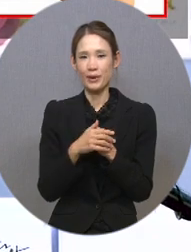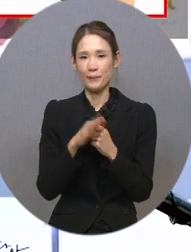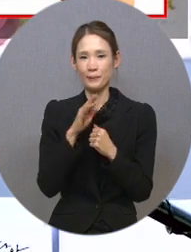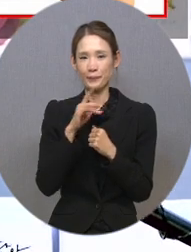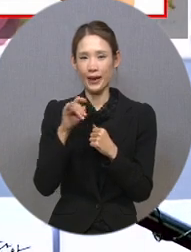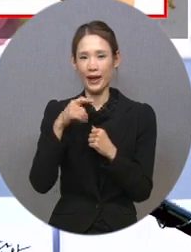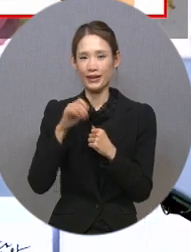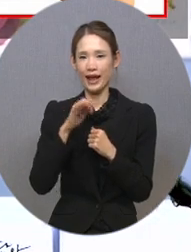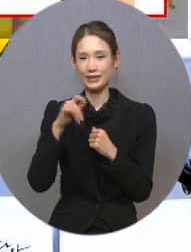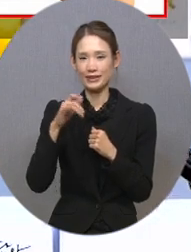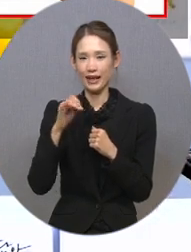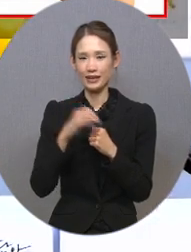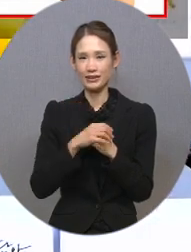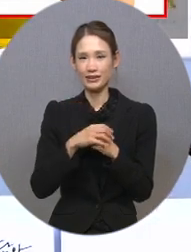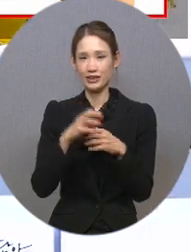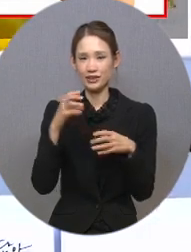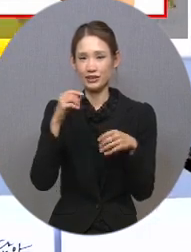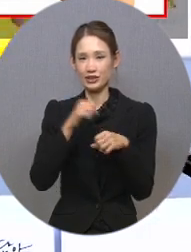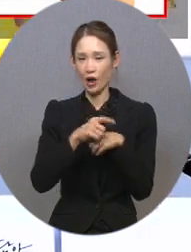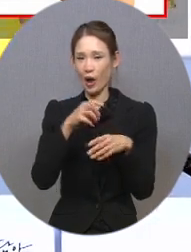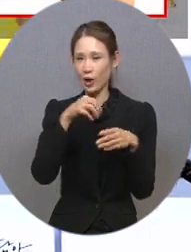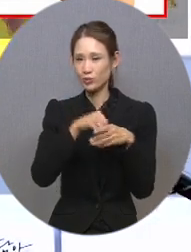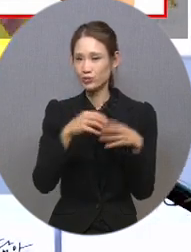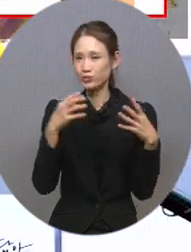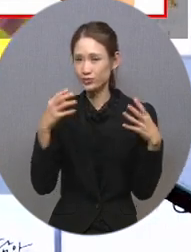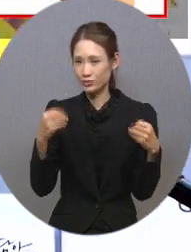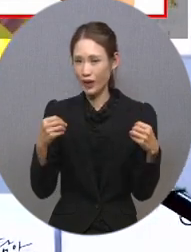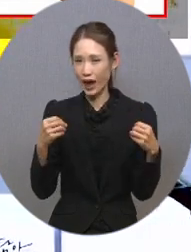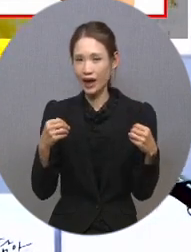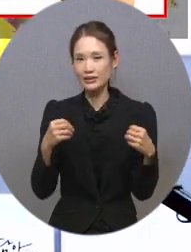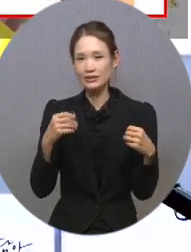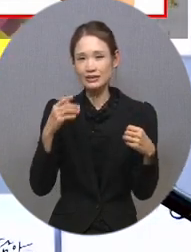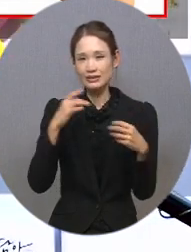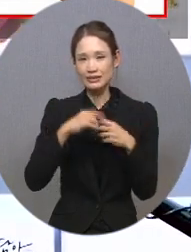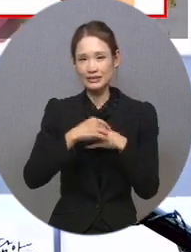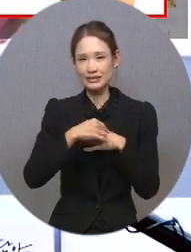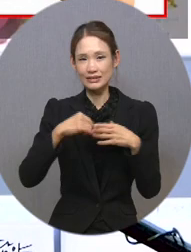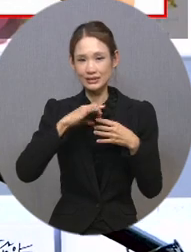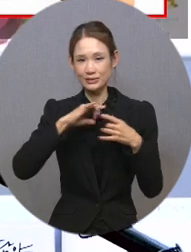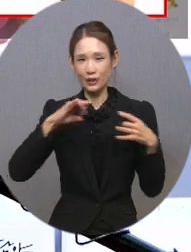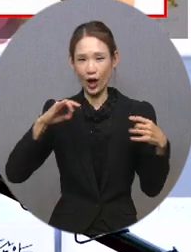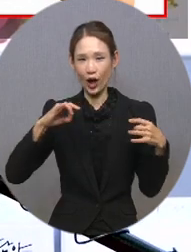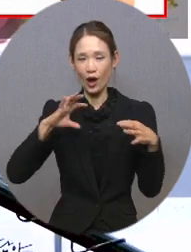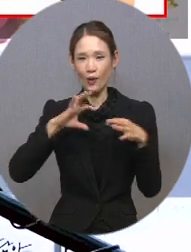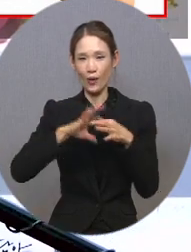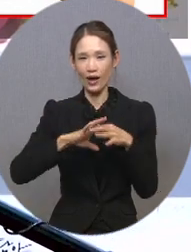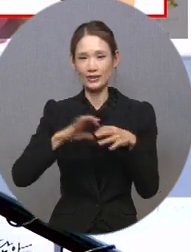비트즙은 베타인 성분이 다량 함유되어 있어가지고요. 심혈관계, 특히 고혈압.